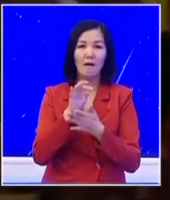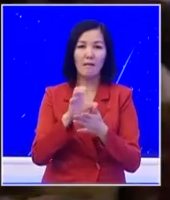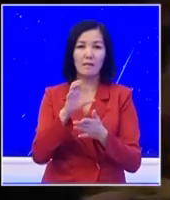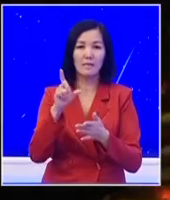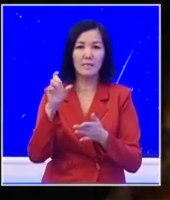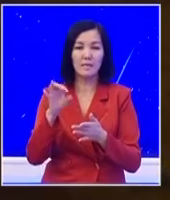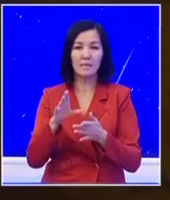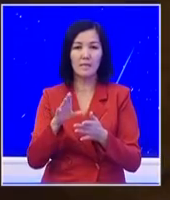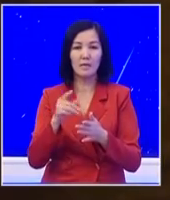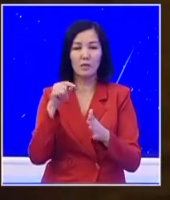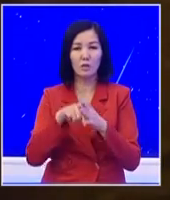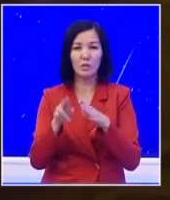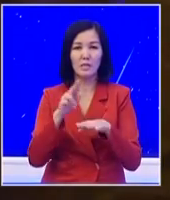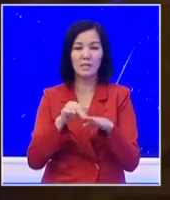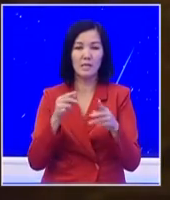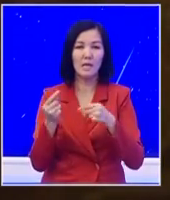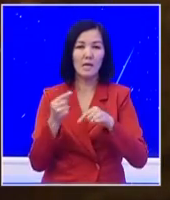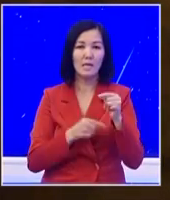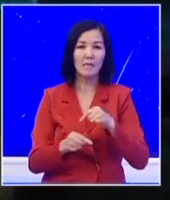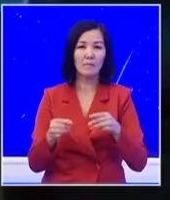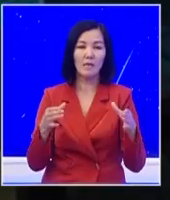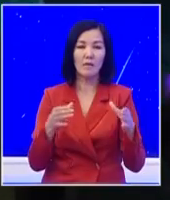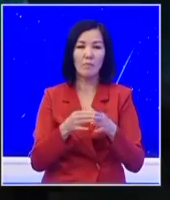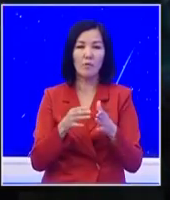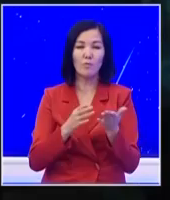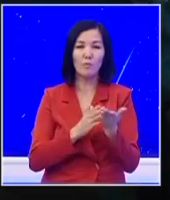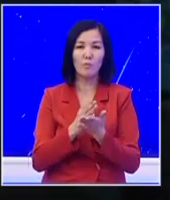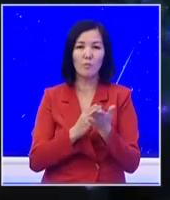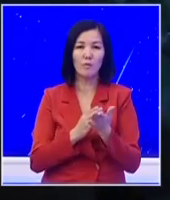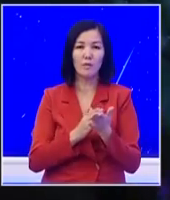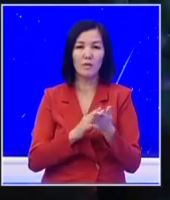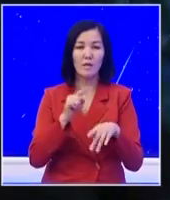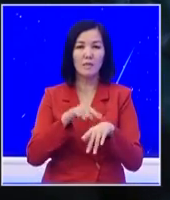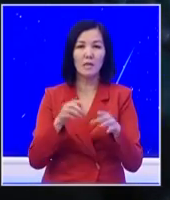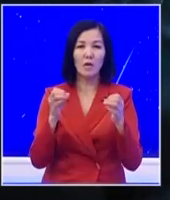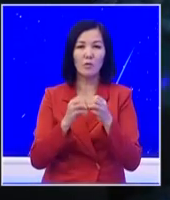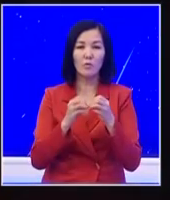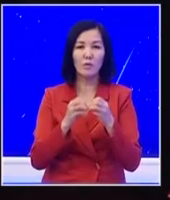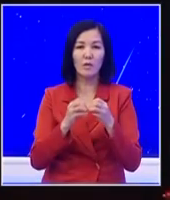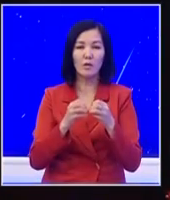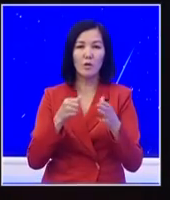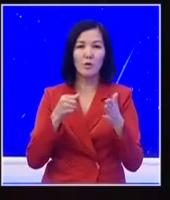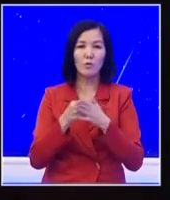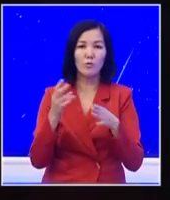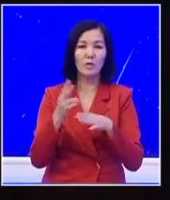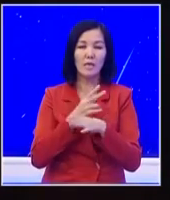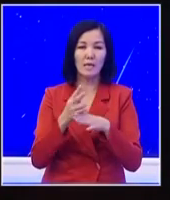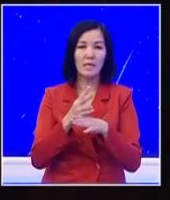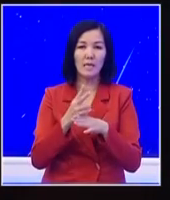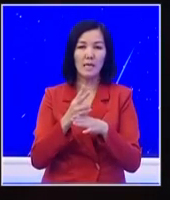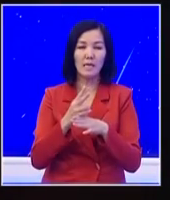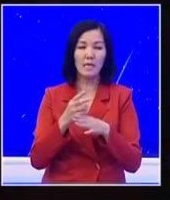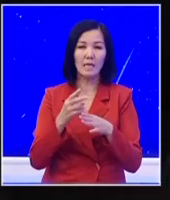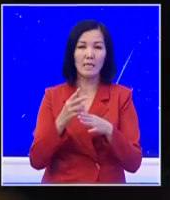СЭС мамандары, ішкі істер, кәсіпкерлік бөлімінің өкілдері сағат 10-нан 2-ге дейін түнгі жағдайды тексерді. Істеп